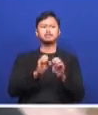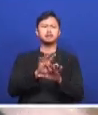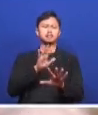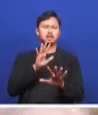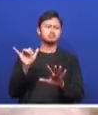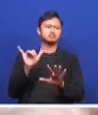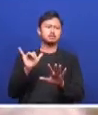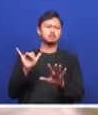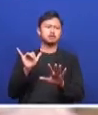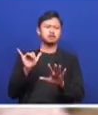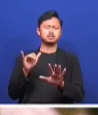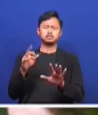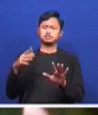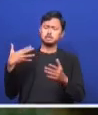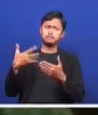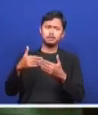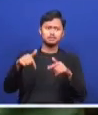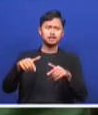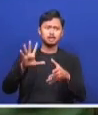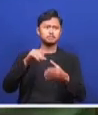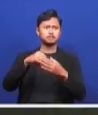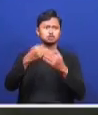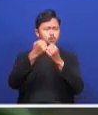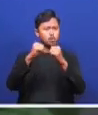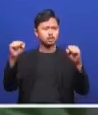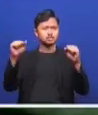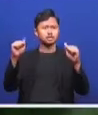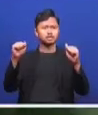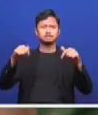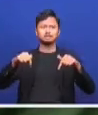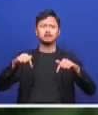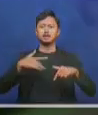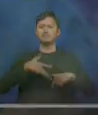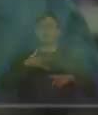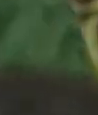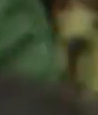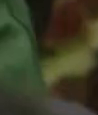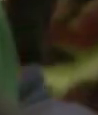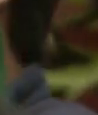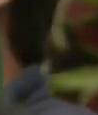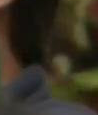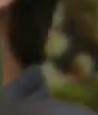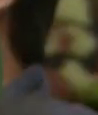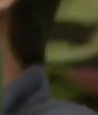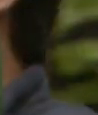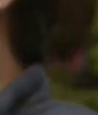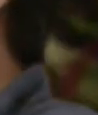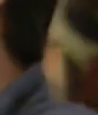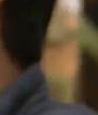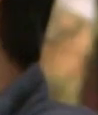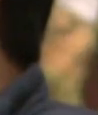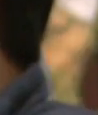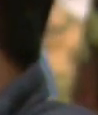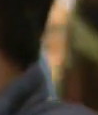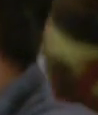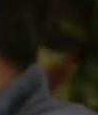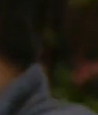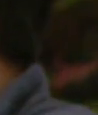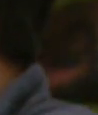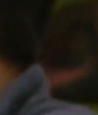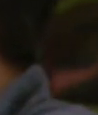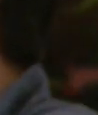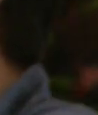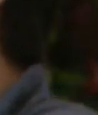partai yang sekarang dari bagian yang penguasa. Yang sekarang merasa terzolimi. Oleh karena itu, bisa kita pastikan